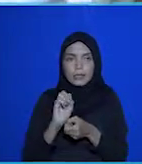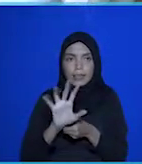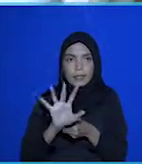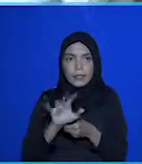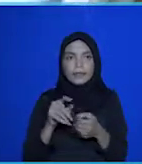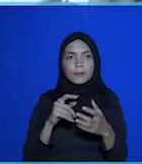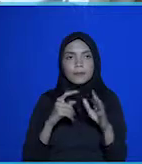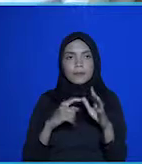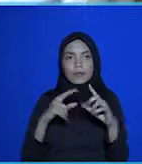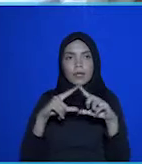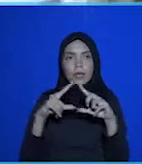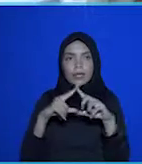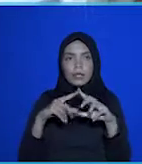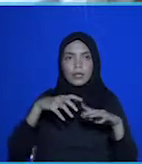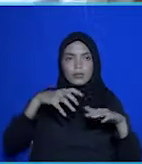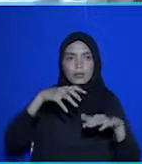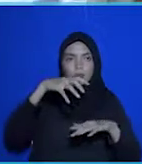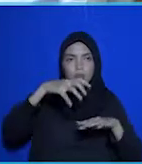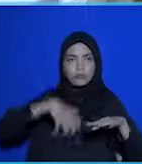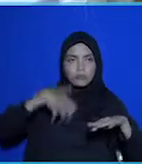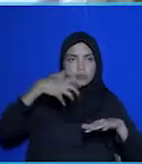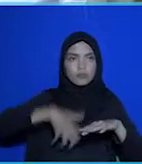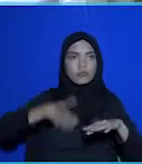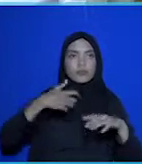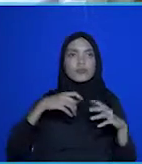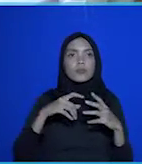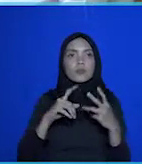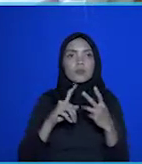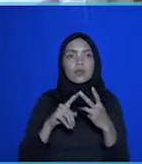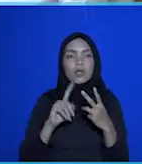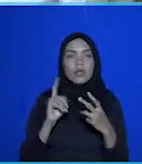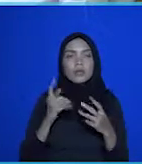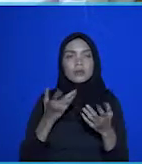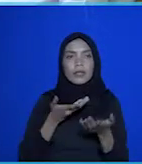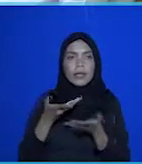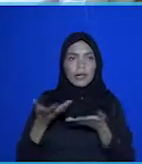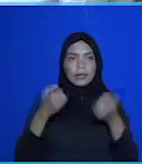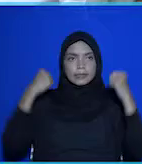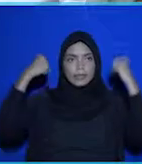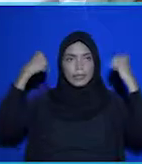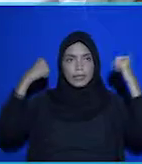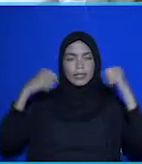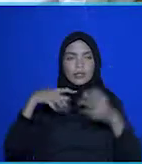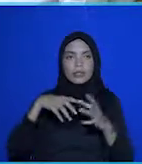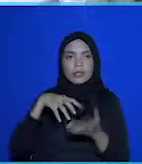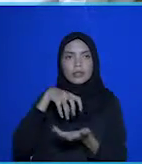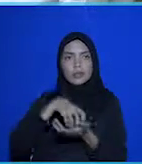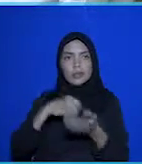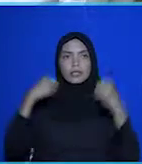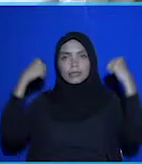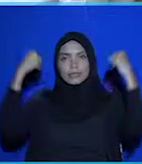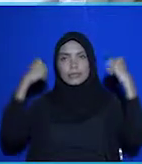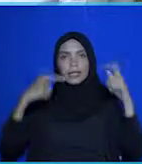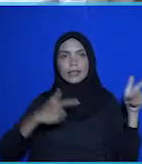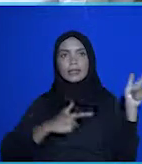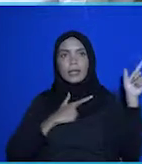dari BUMN ada 14 alat berat. Kemudian ada layanan kesehatan, ada posko kesehatan oleh BNI,